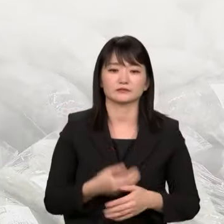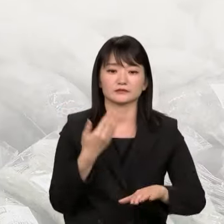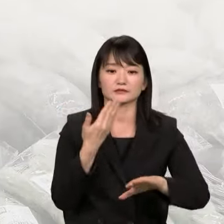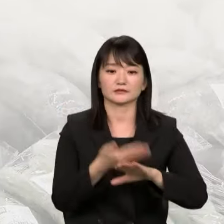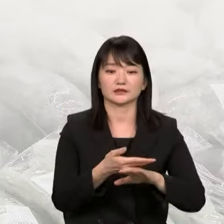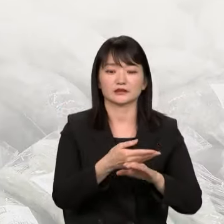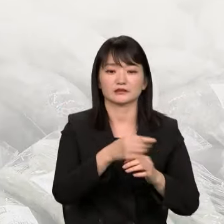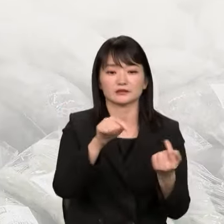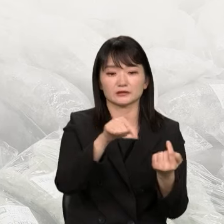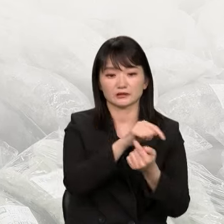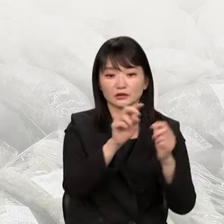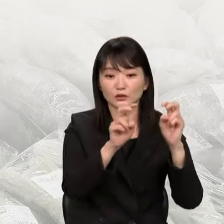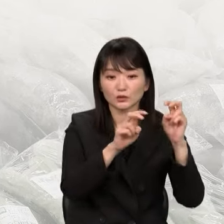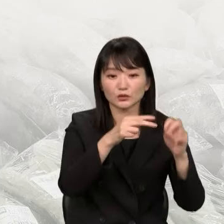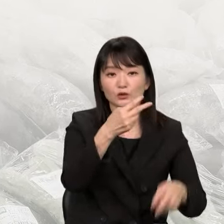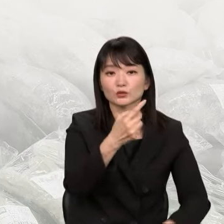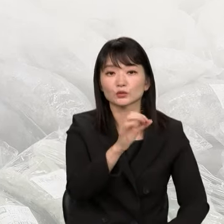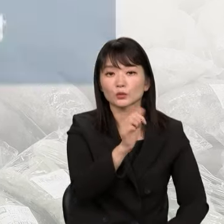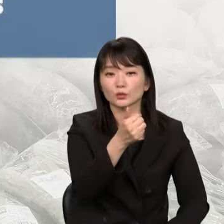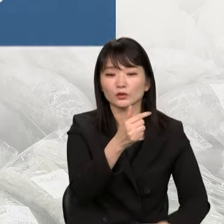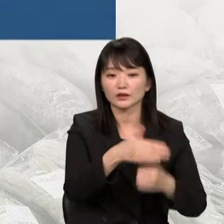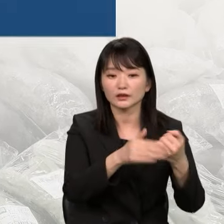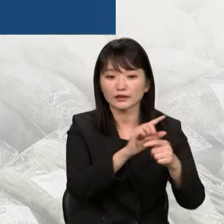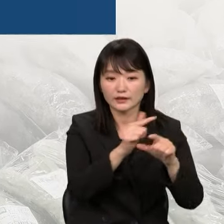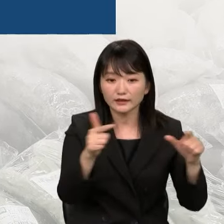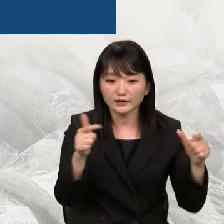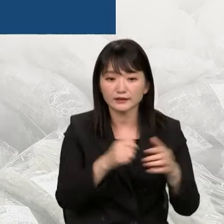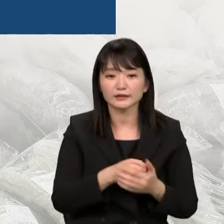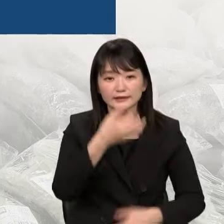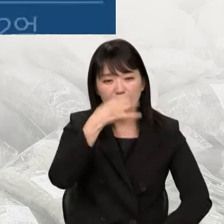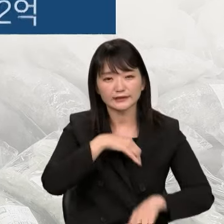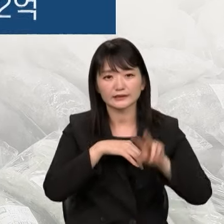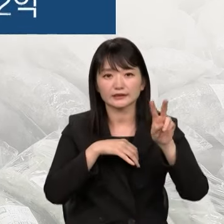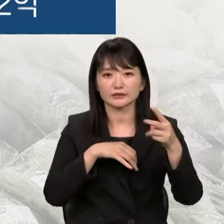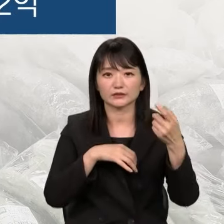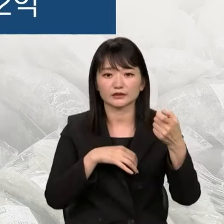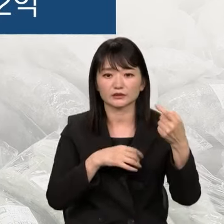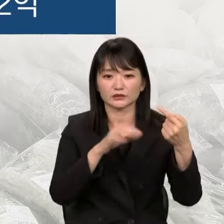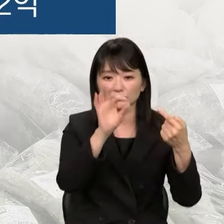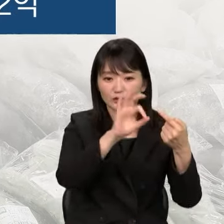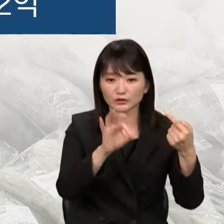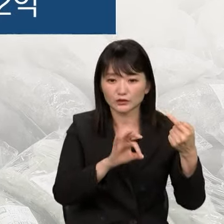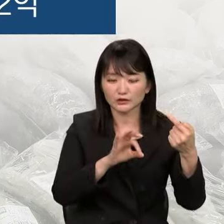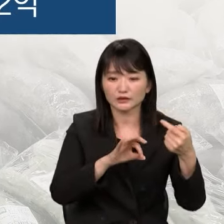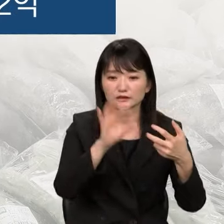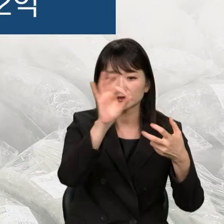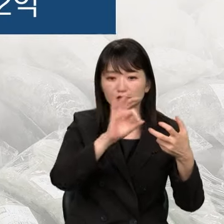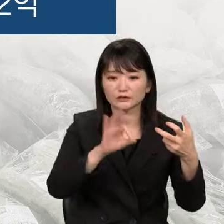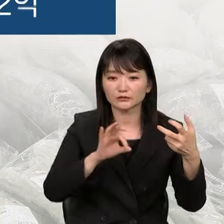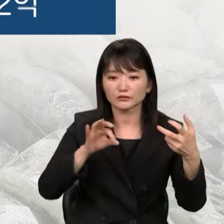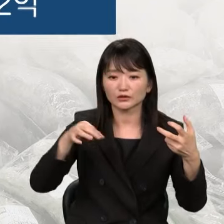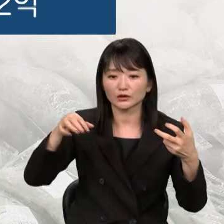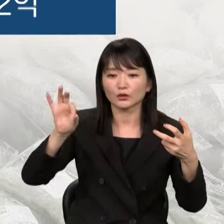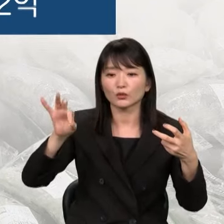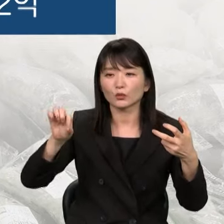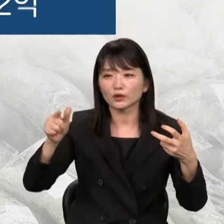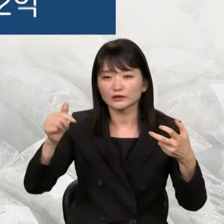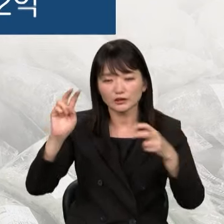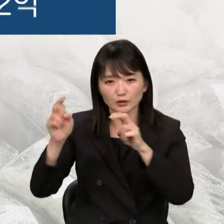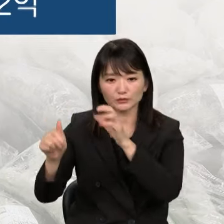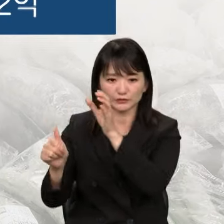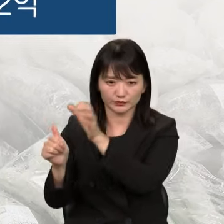도매법인인 동화청과는 단기 순이익 76%가 원양업 전문업체에, 서울청과는 단기 순이익의 절반